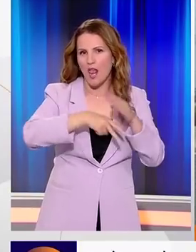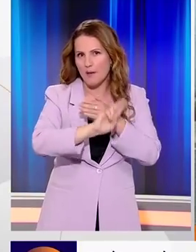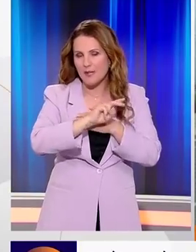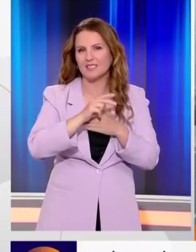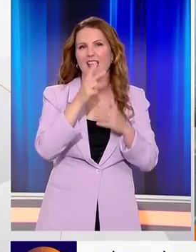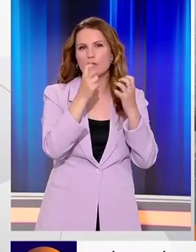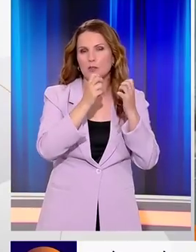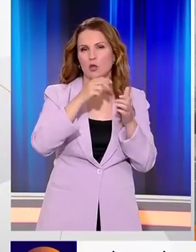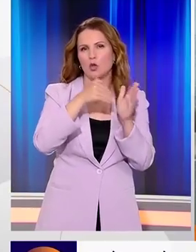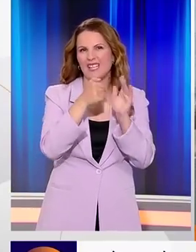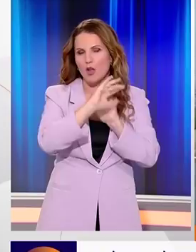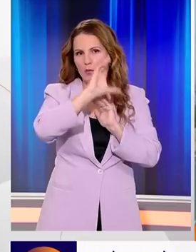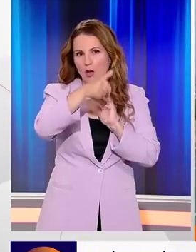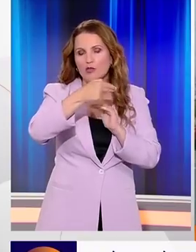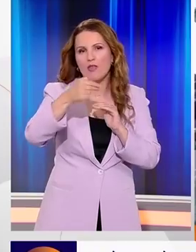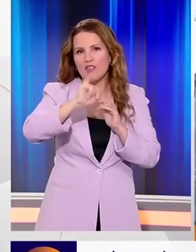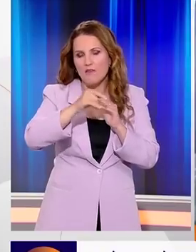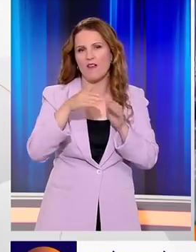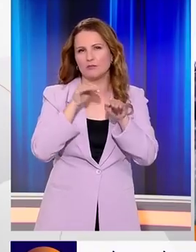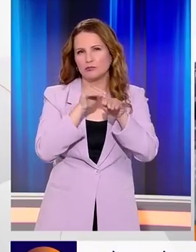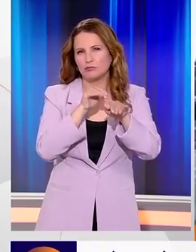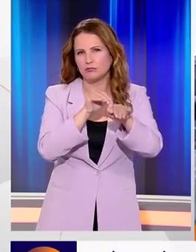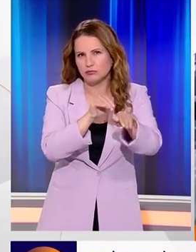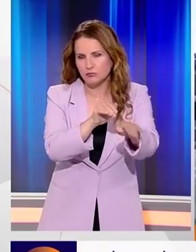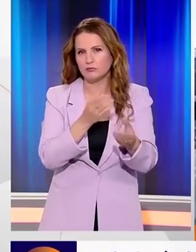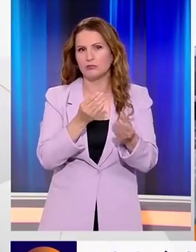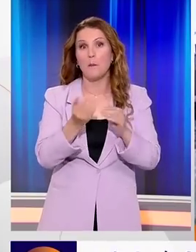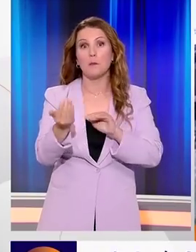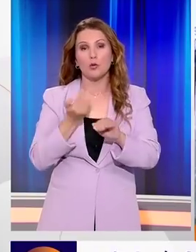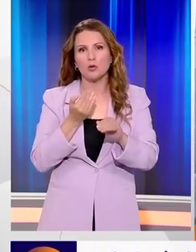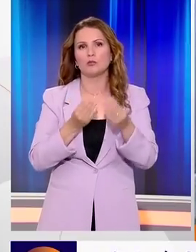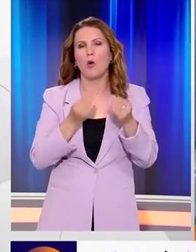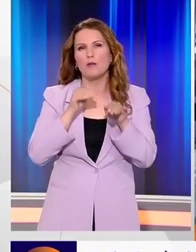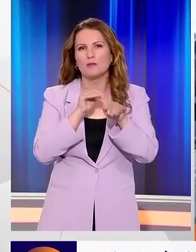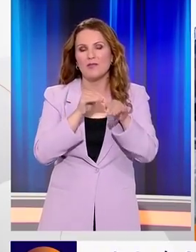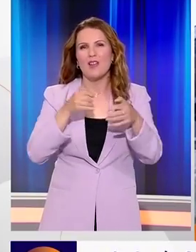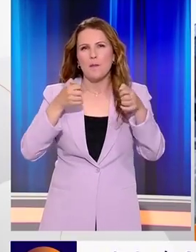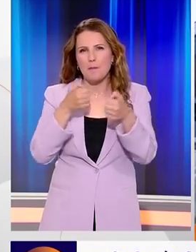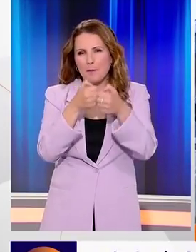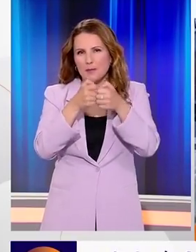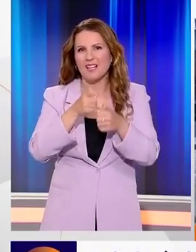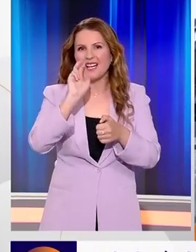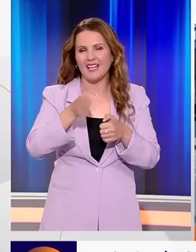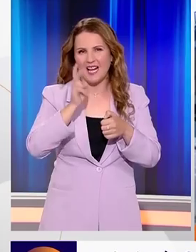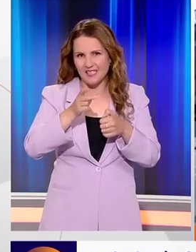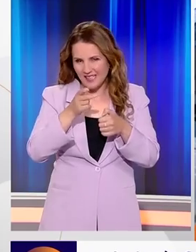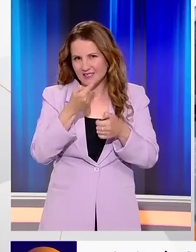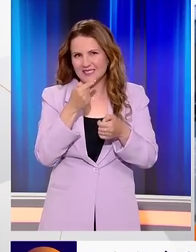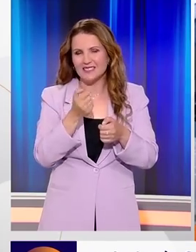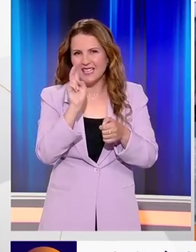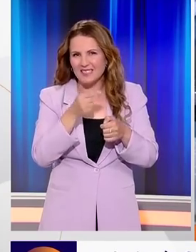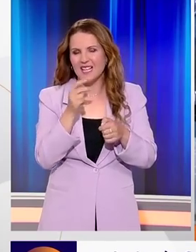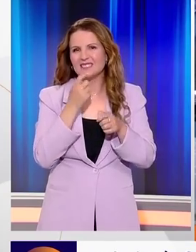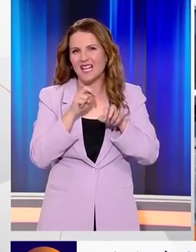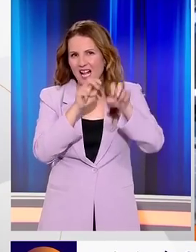70 χιλιόμετρο μέχρι τα διόδια της Θήβας. Νωρίτερα, προβλήματα στην κυκλοφορία δημιούργησε σύγκρουση οχημάτων στο ύψος της Κακιάς Σκάλας, ευτυχώς